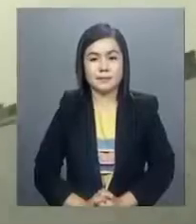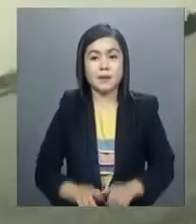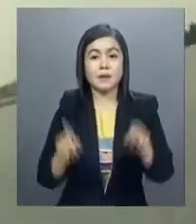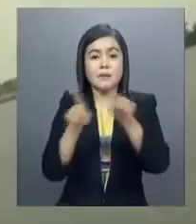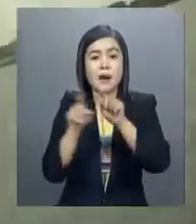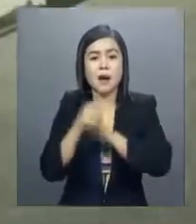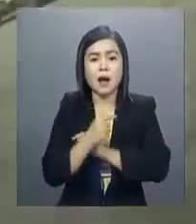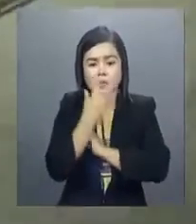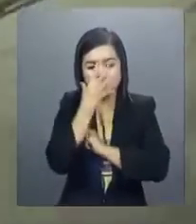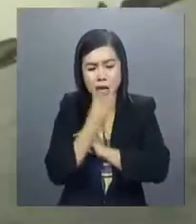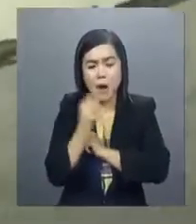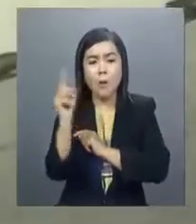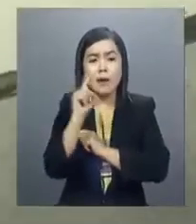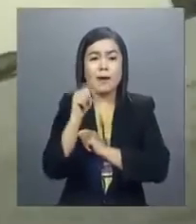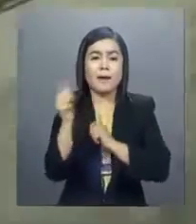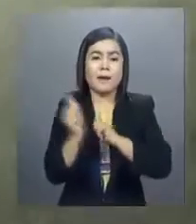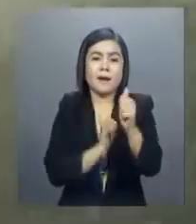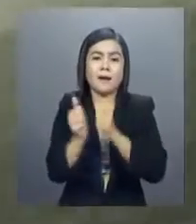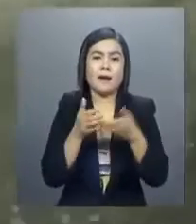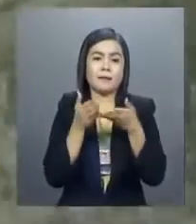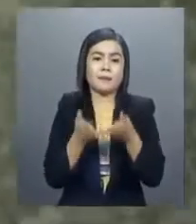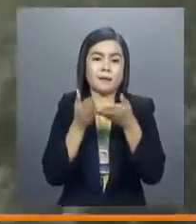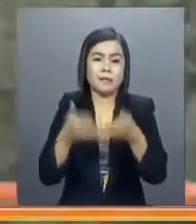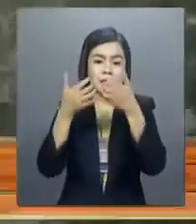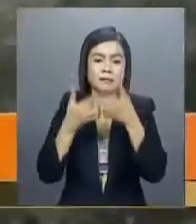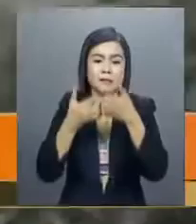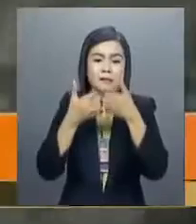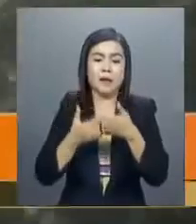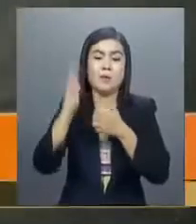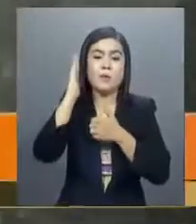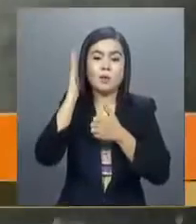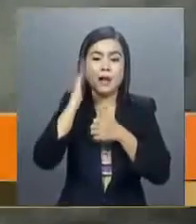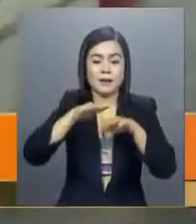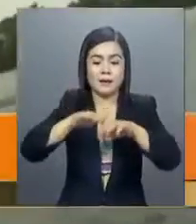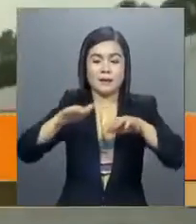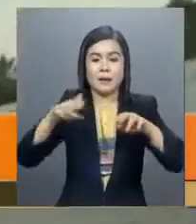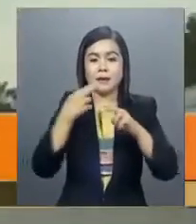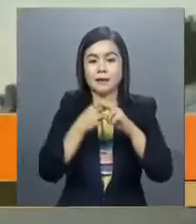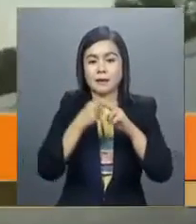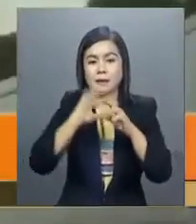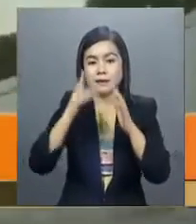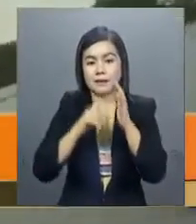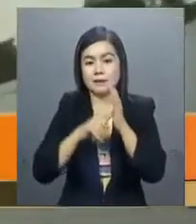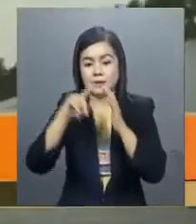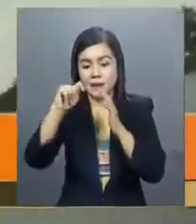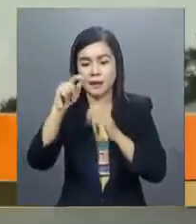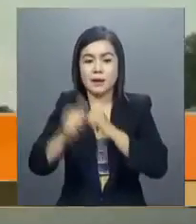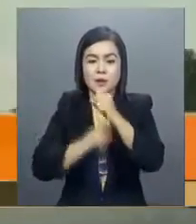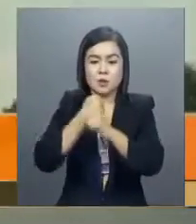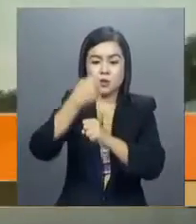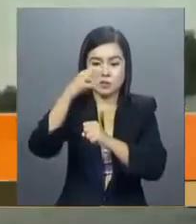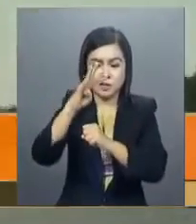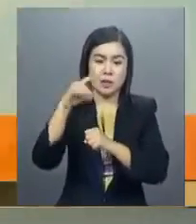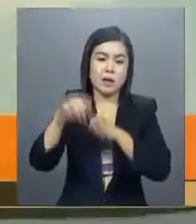ส่วนข่าวเศร้าของวงการเจ็ตสกีไทยนะครับเมื่อน้องคอปเตอร์หรือว่าเด็กชายฉันทัศน์ฉันทสันติธรรมอายุ14ปีนะครับนักเจ็ตสกีฝีมือดีของไทยวั